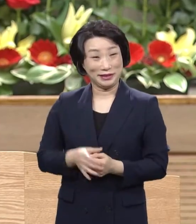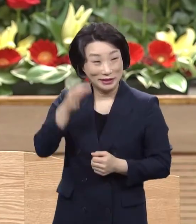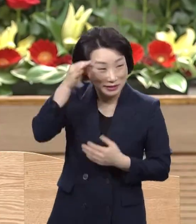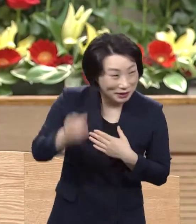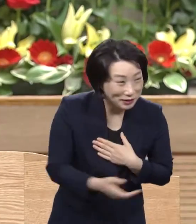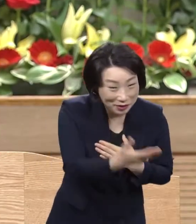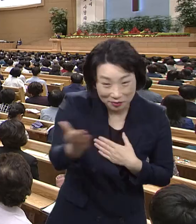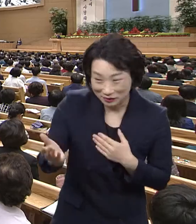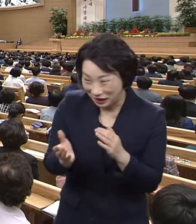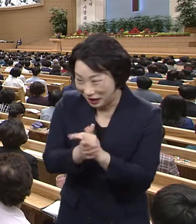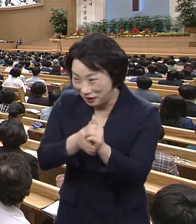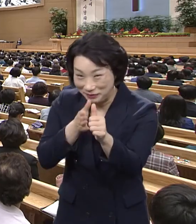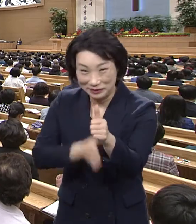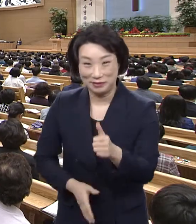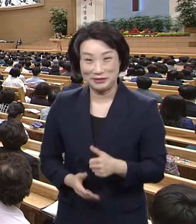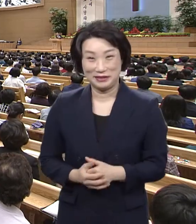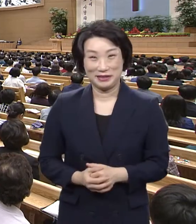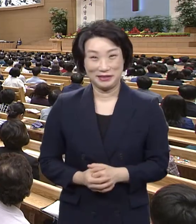인정하면 아멘 합시다.